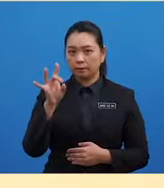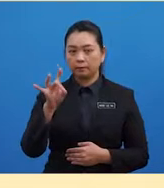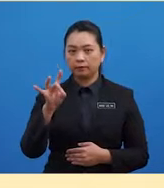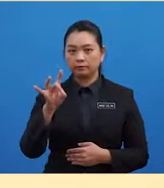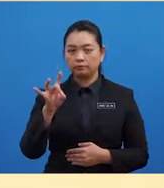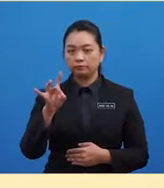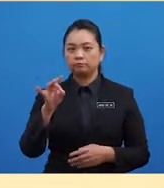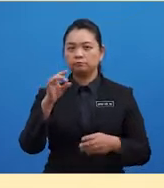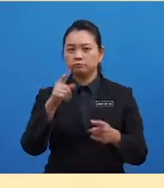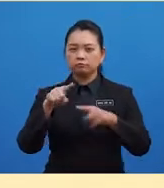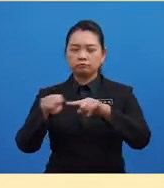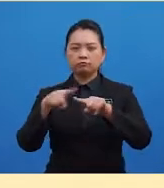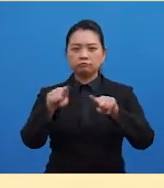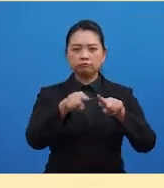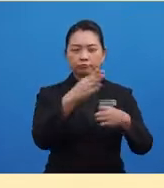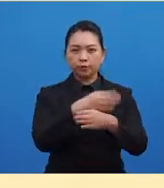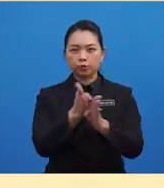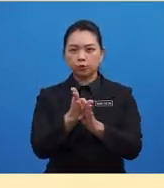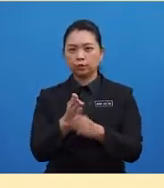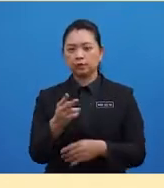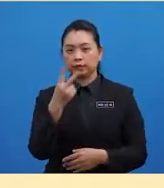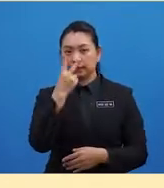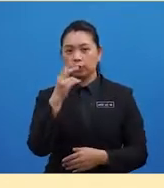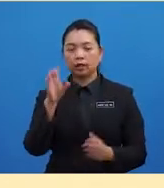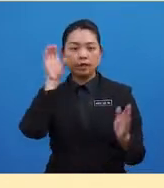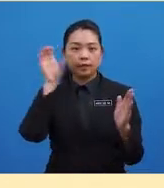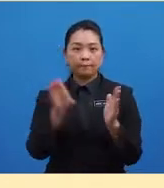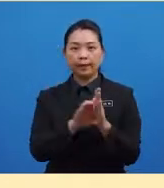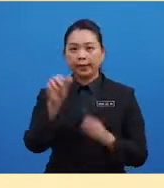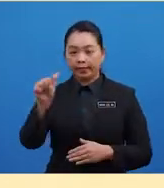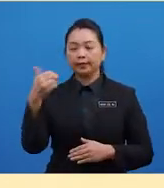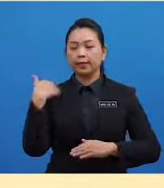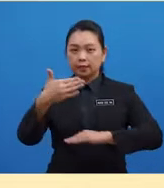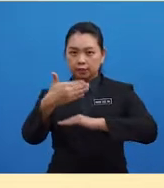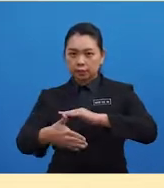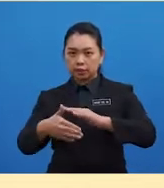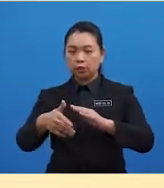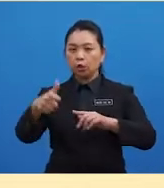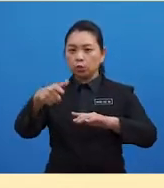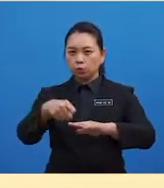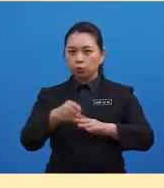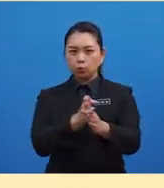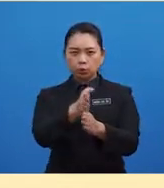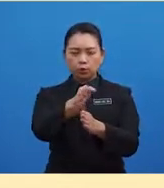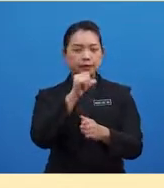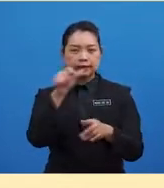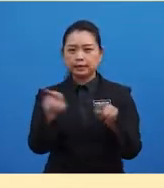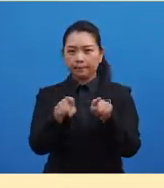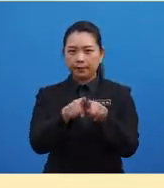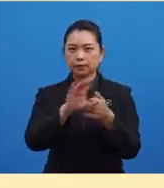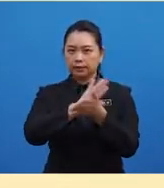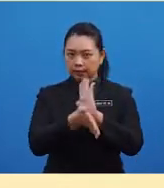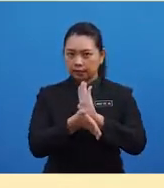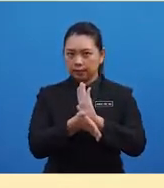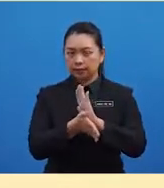mempunyai sisi lurus yang tidak sama panjang. Jadi ia dikategorikan di bawah poligon tidak sekata. Pandai